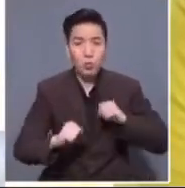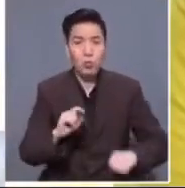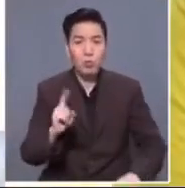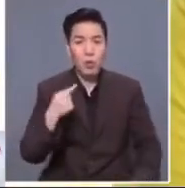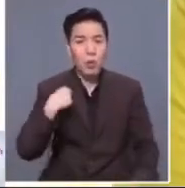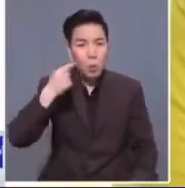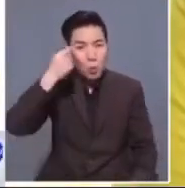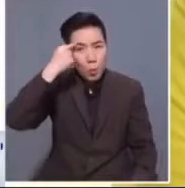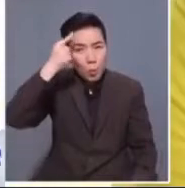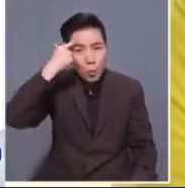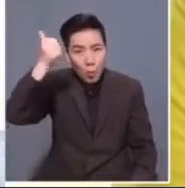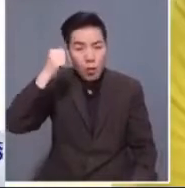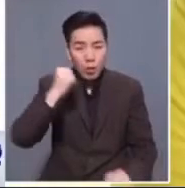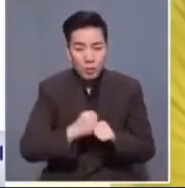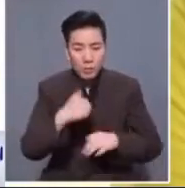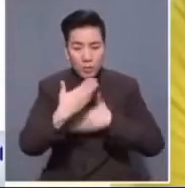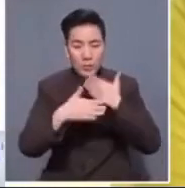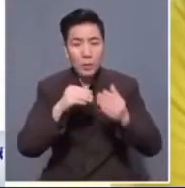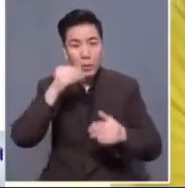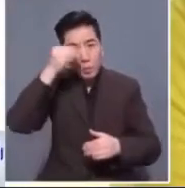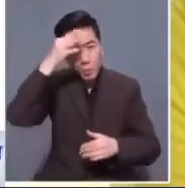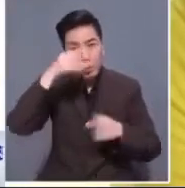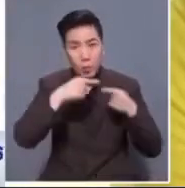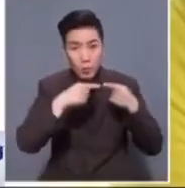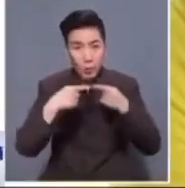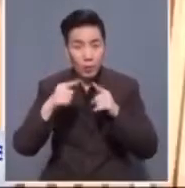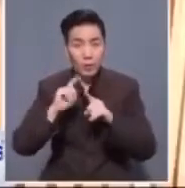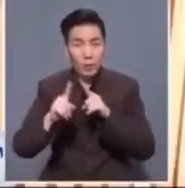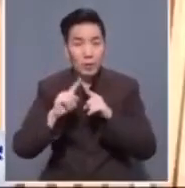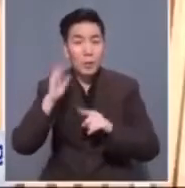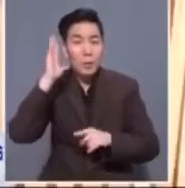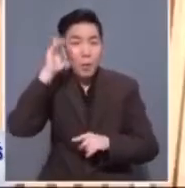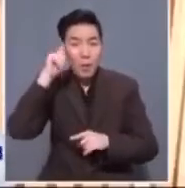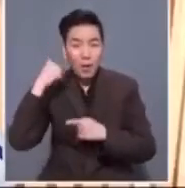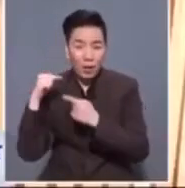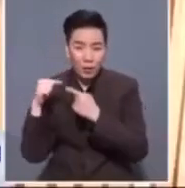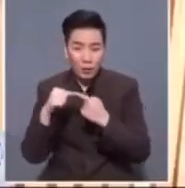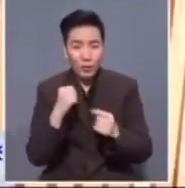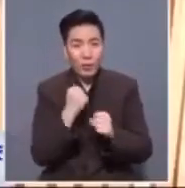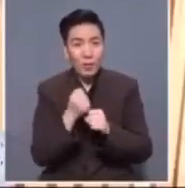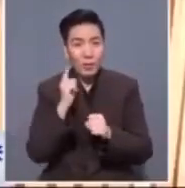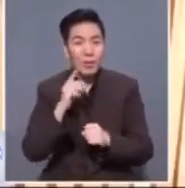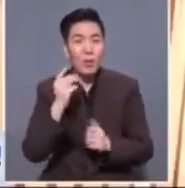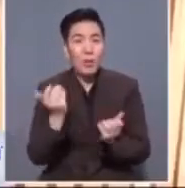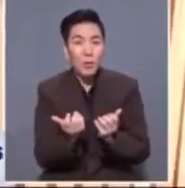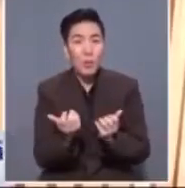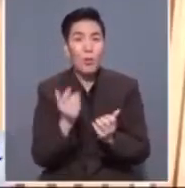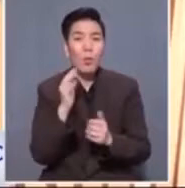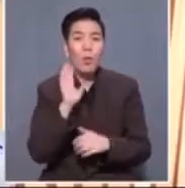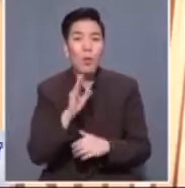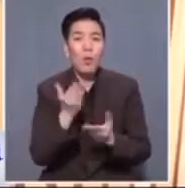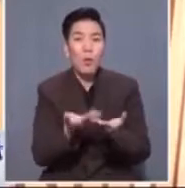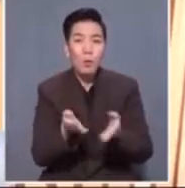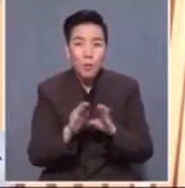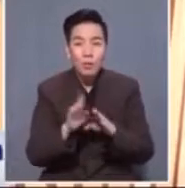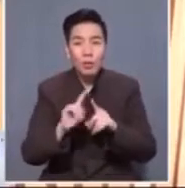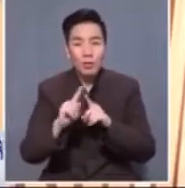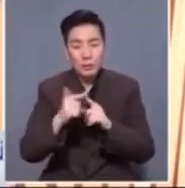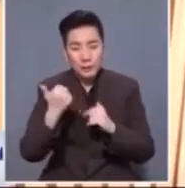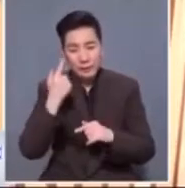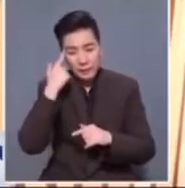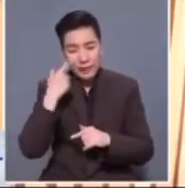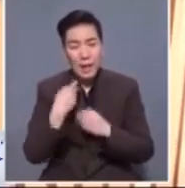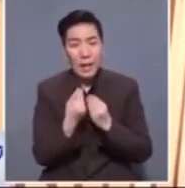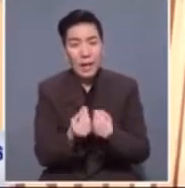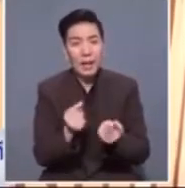ล้วที่มีความรู้ในการที่จะพัฒนาองค์ความรู้ต่อจากพ่อแม่นะคะในการเป็นทายาทเกษตรกรรุ่นใหม่นะคะเขาสามารถ